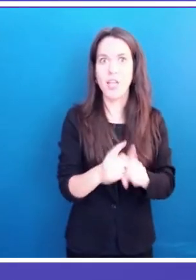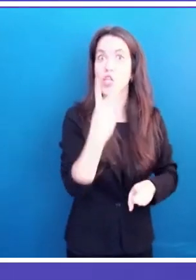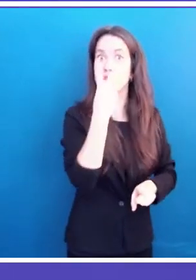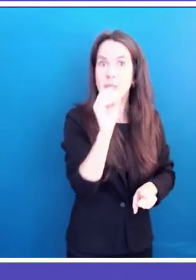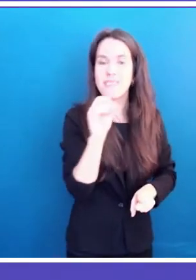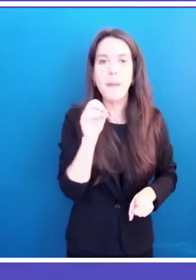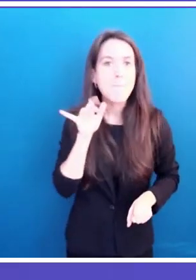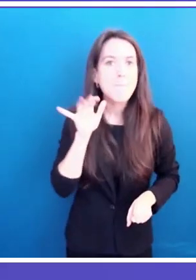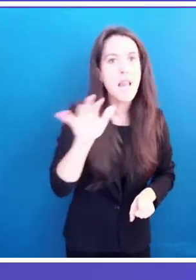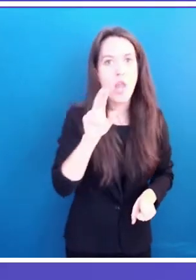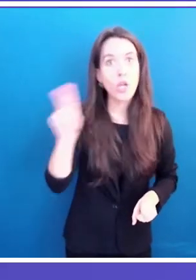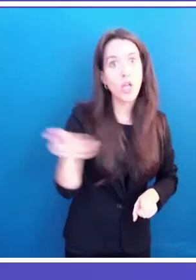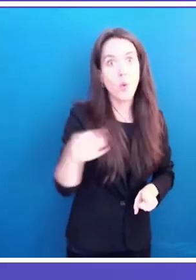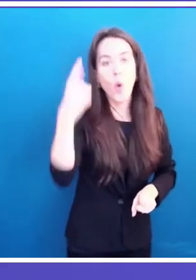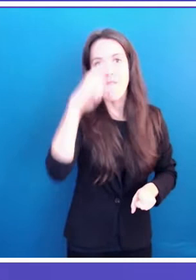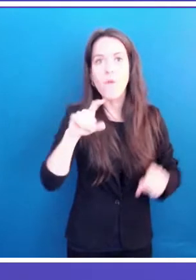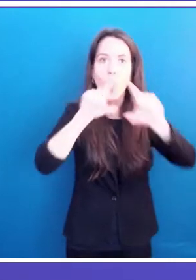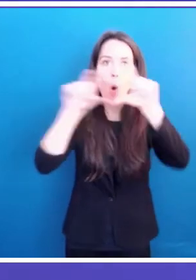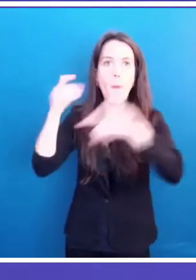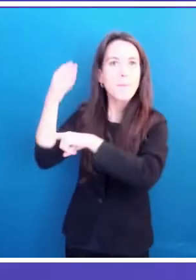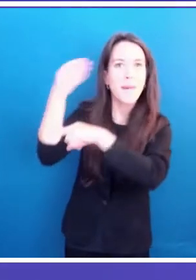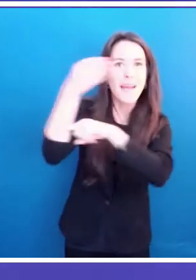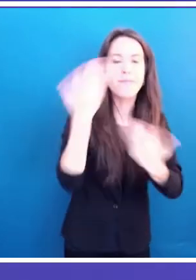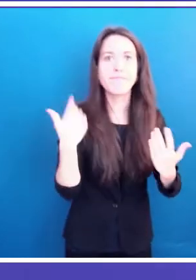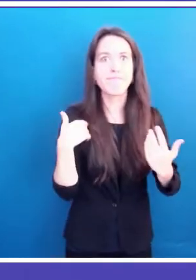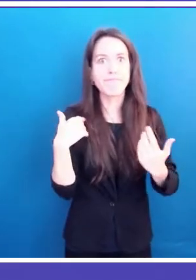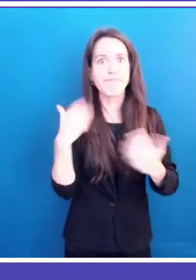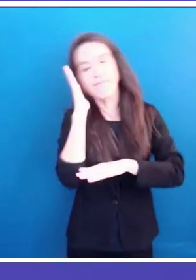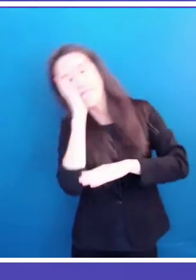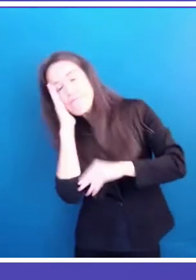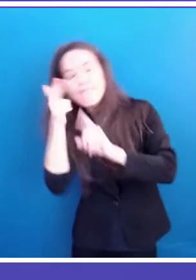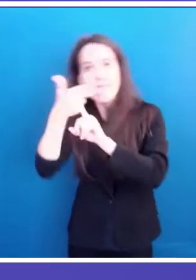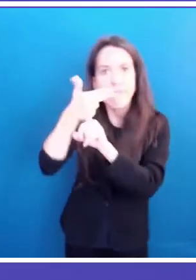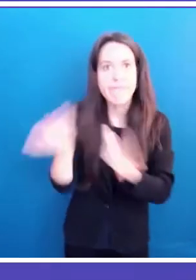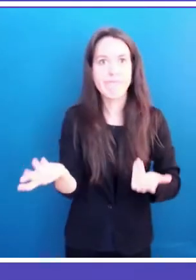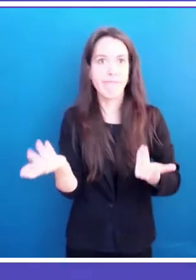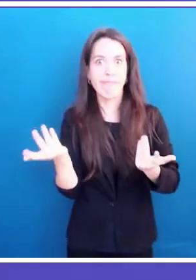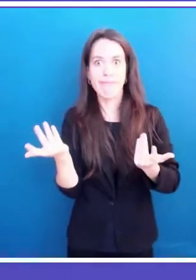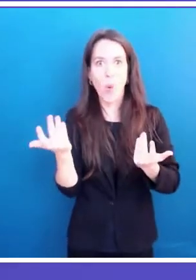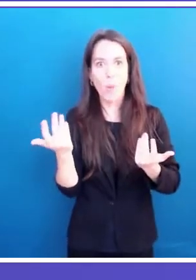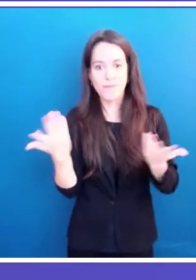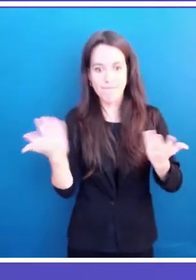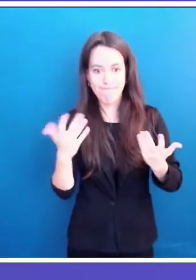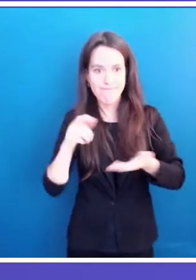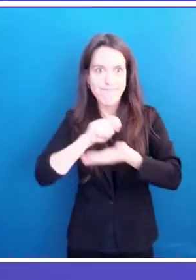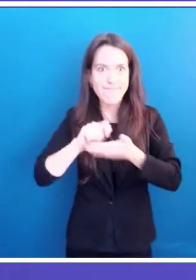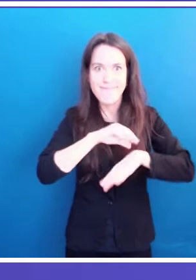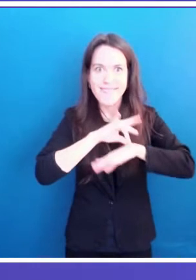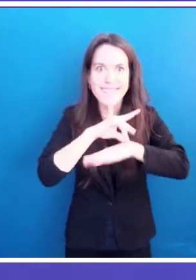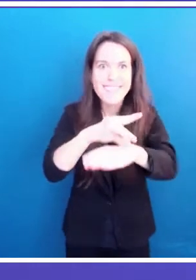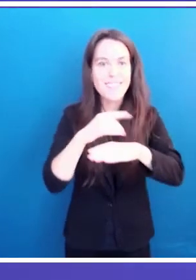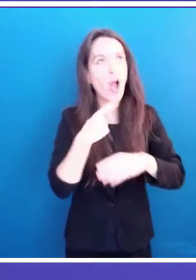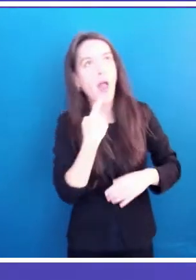التعامل مع هذه الجائحة. بما أنني أعنى بالسياحة خصصنا 29 مليون لهذا القطاع